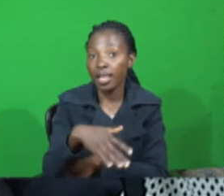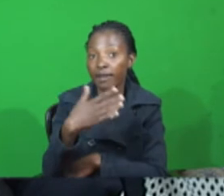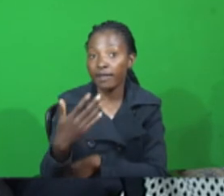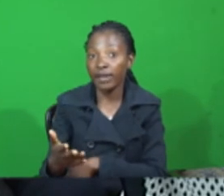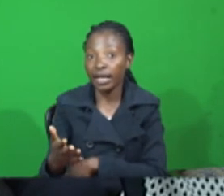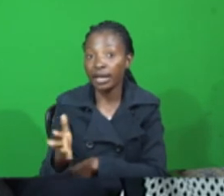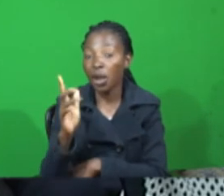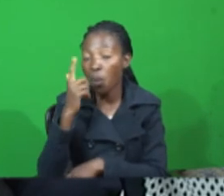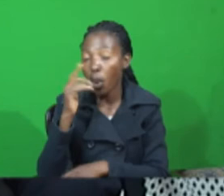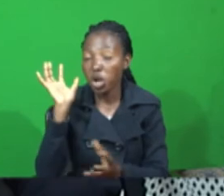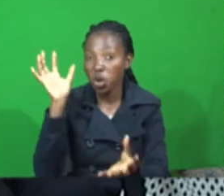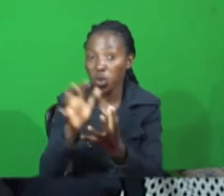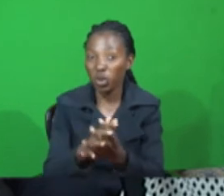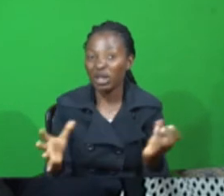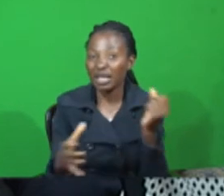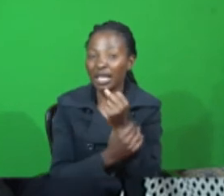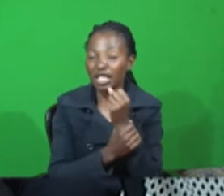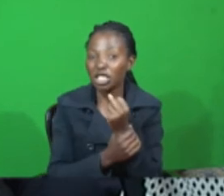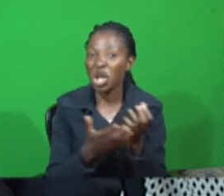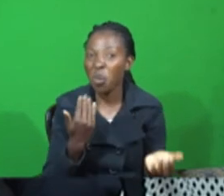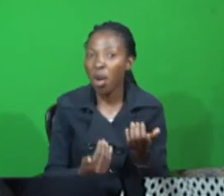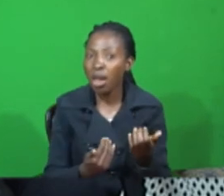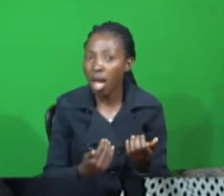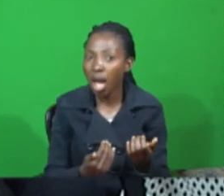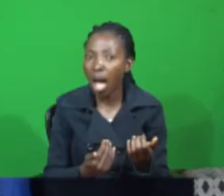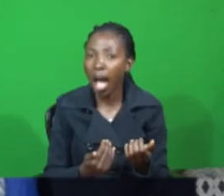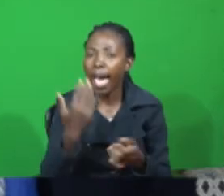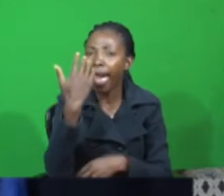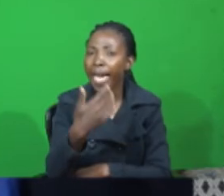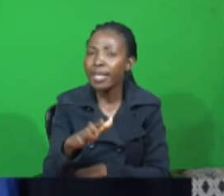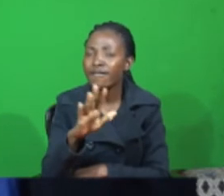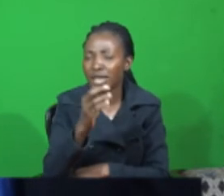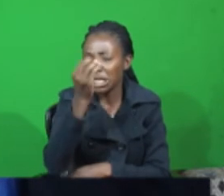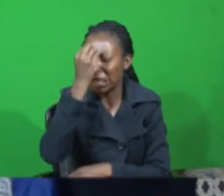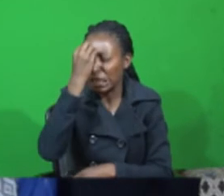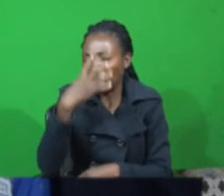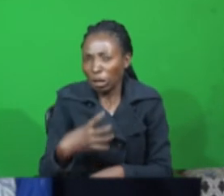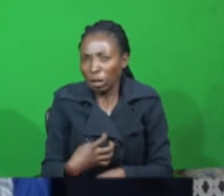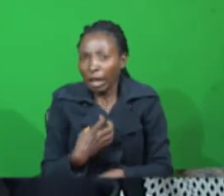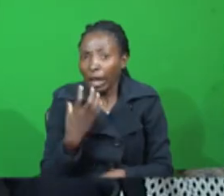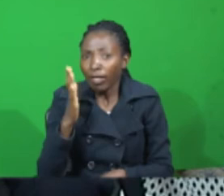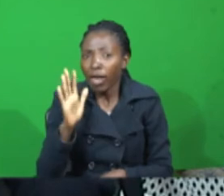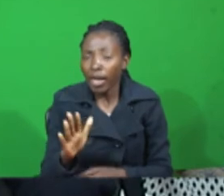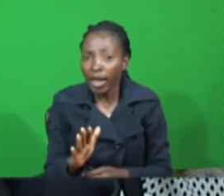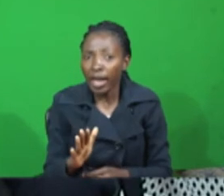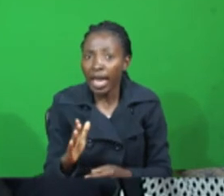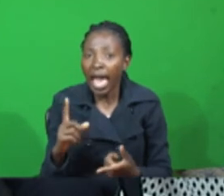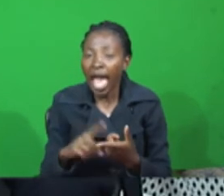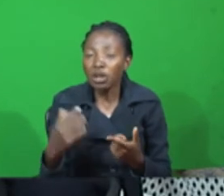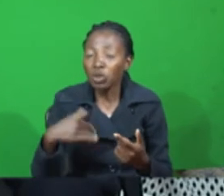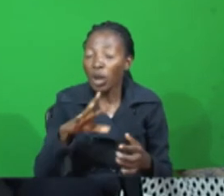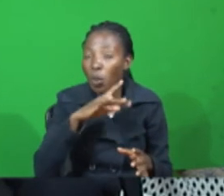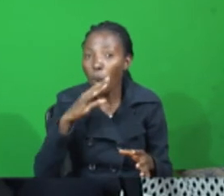batirwa mwana negarwe. Unoziya kuti nzo inopenga. Pakapengwa, yakapenga unoziya kupinda